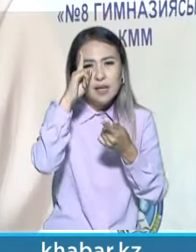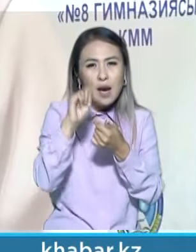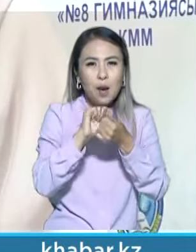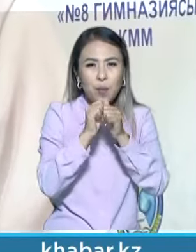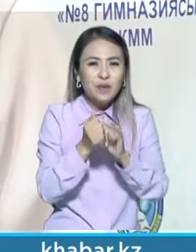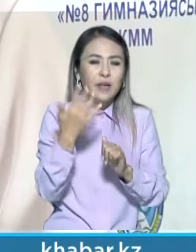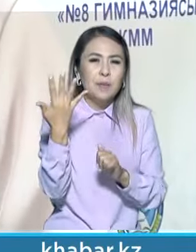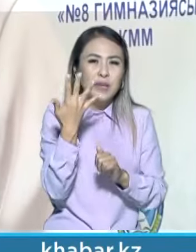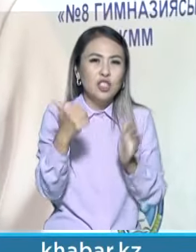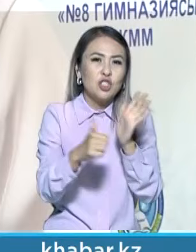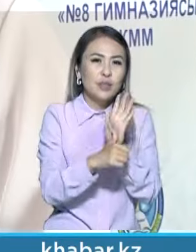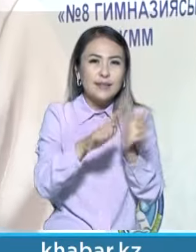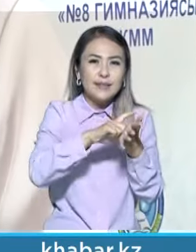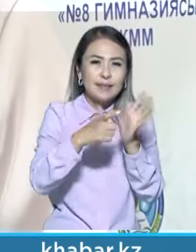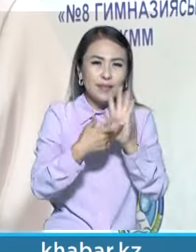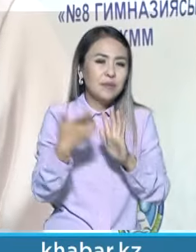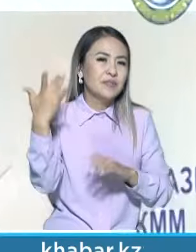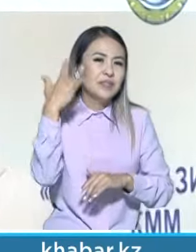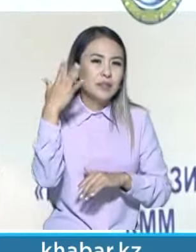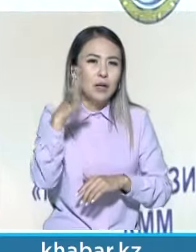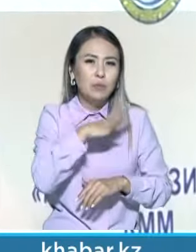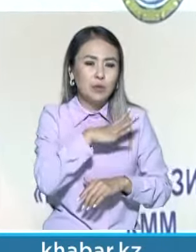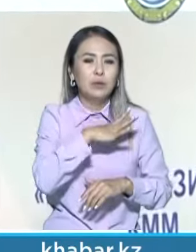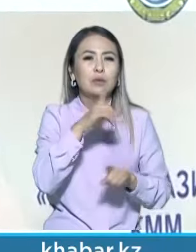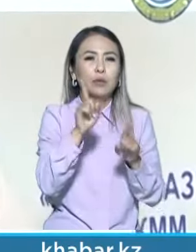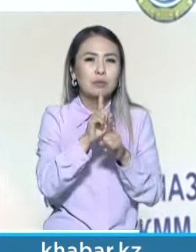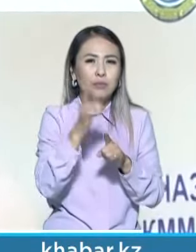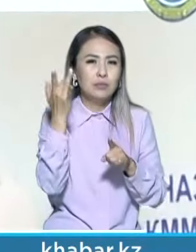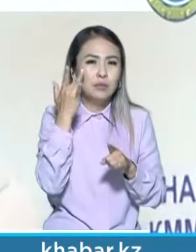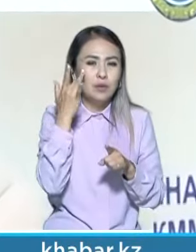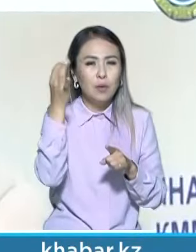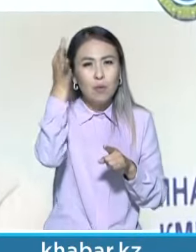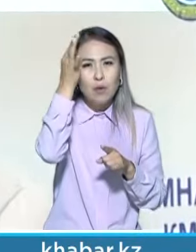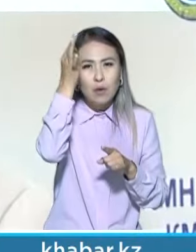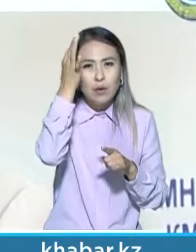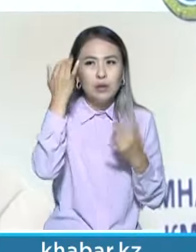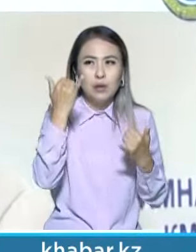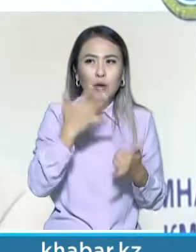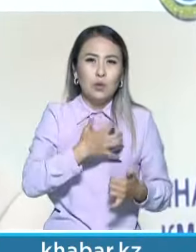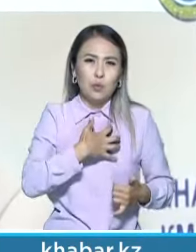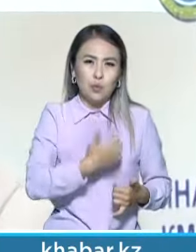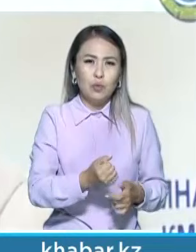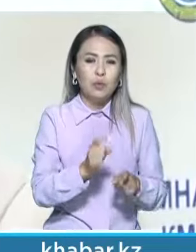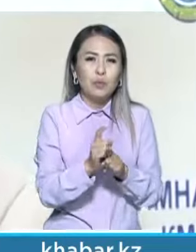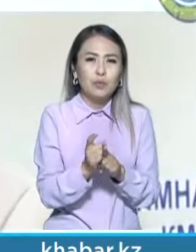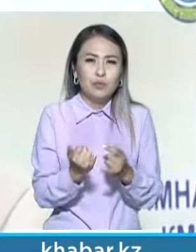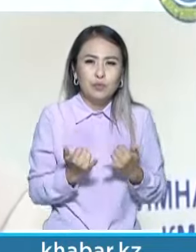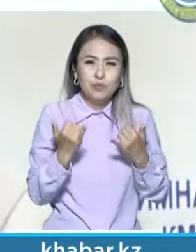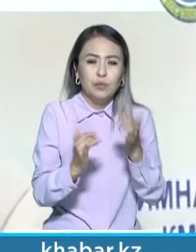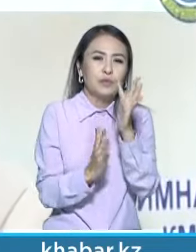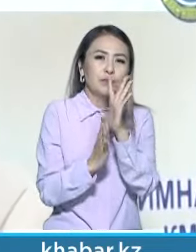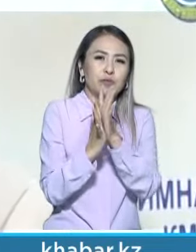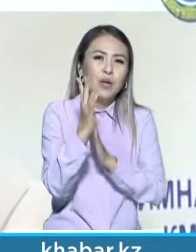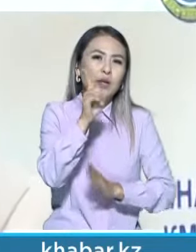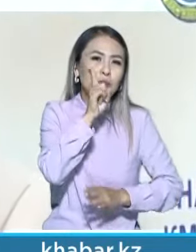өлеңдерін жетік меңгеріп жатқа оқыдым. Менің ойымша осы жастарға рух беретін, өшпес